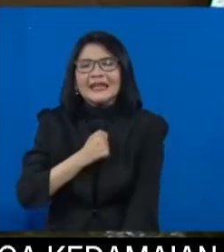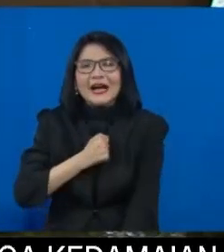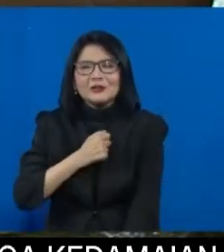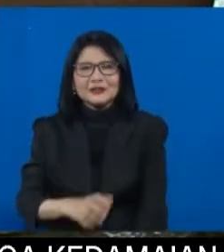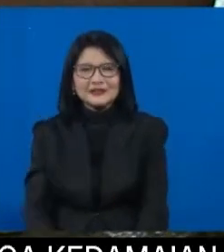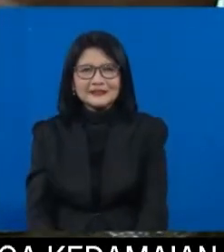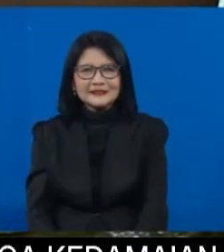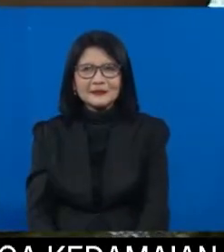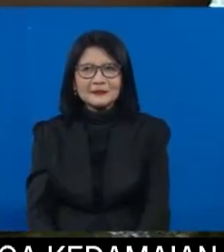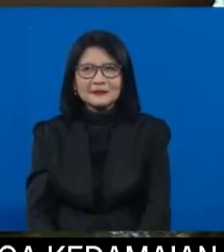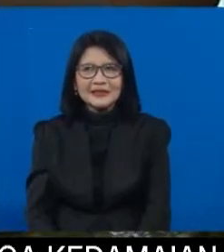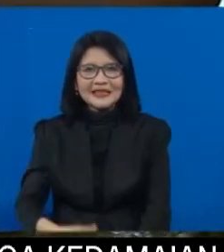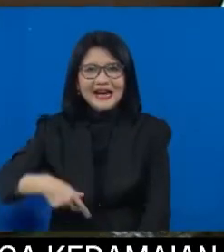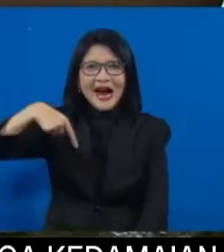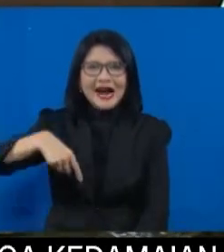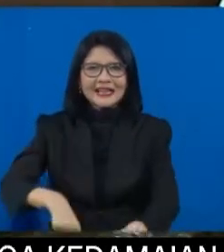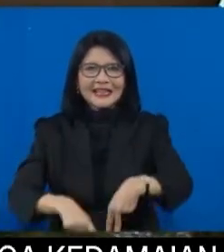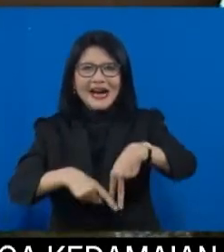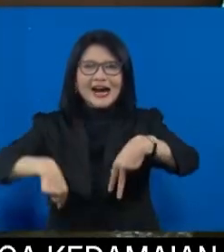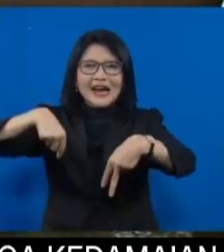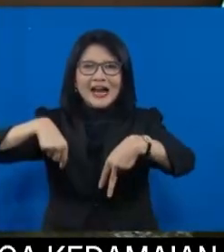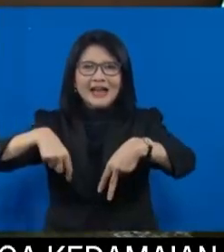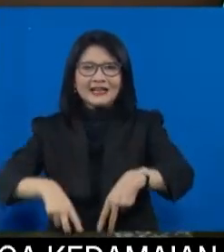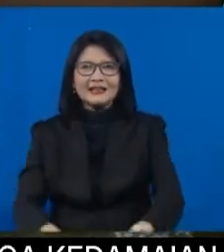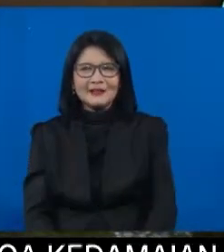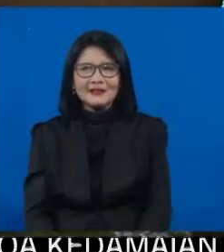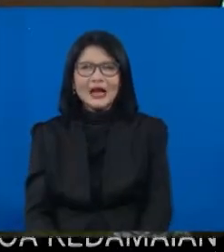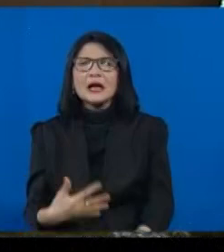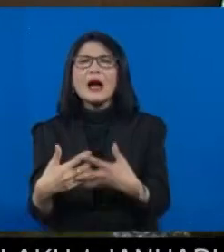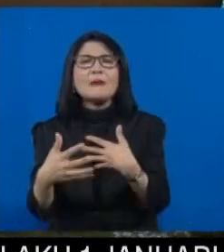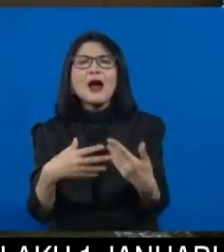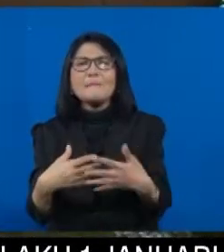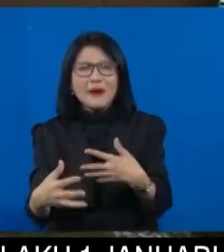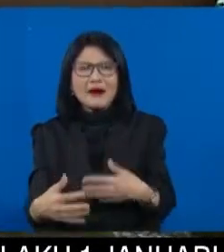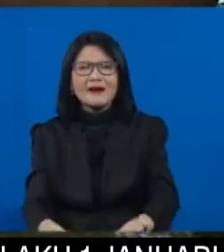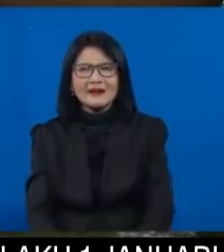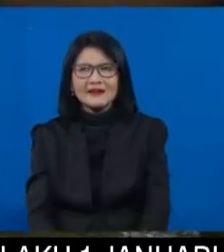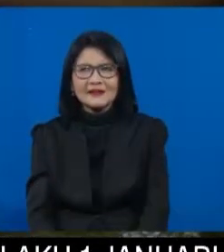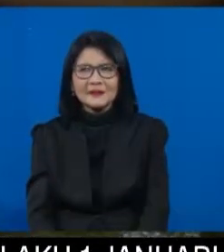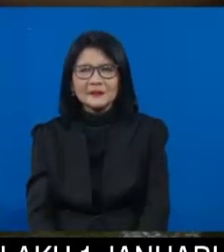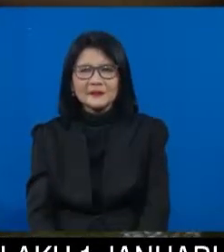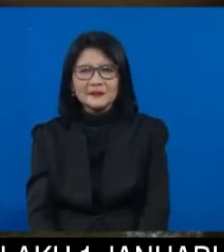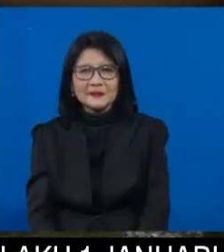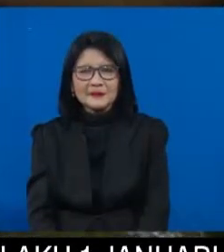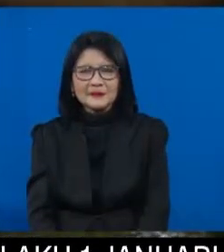ketakutan. Pak, astagfirullahaladzim. Apa-apa.